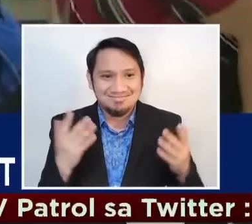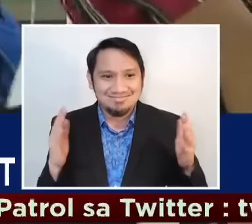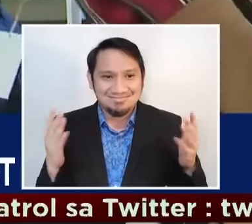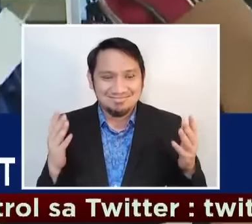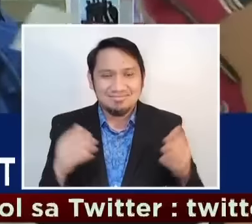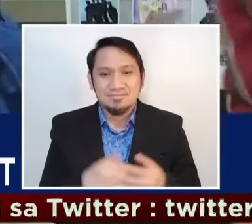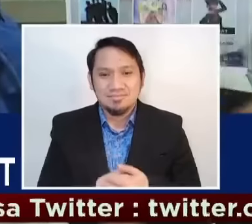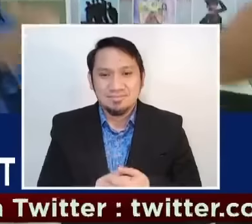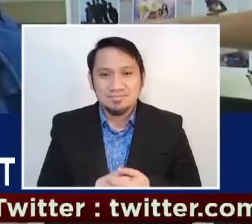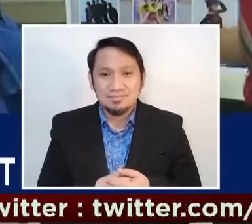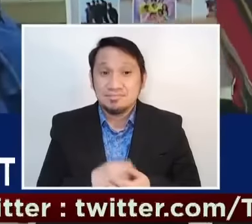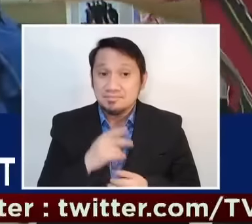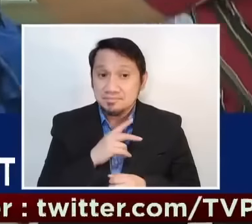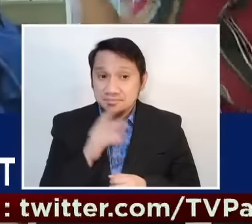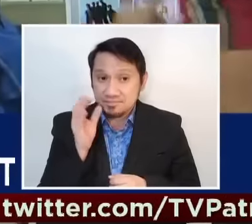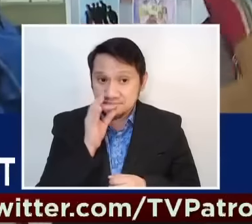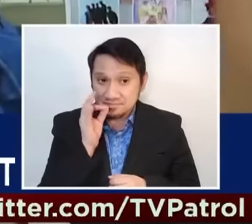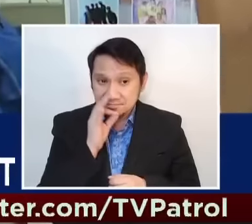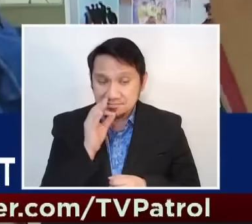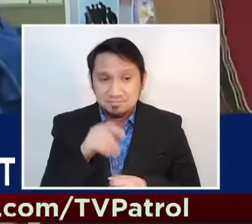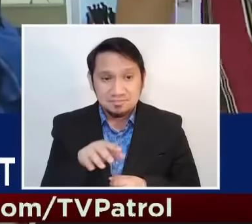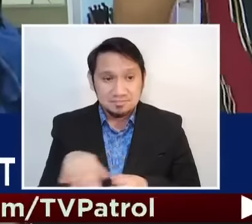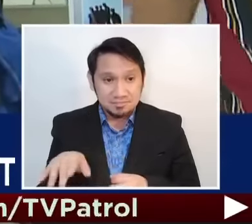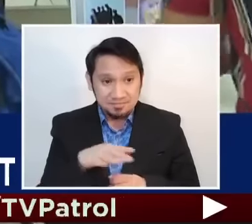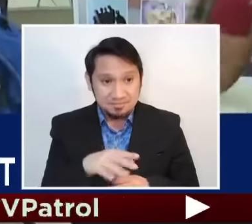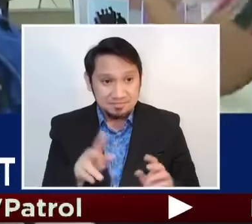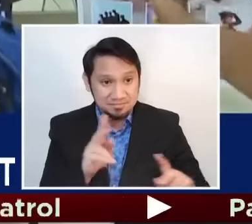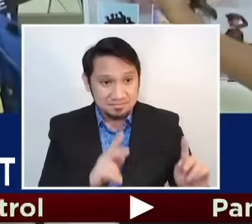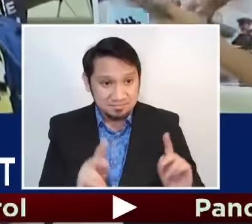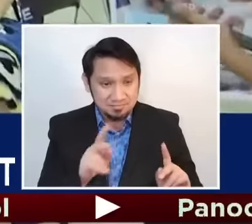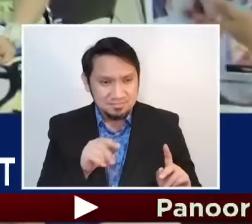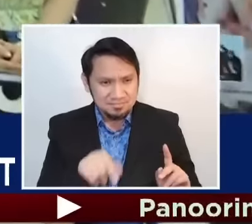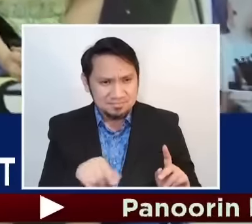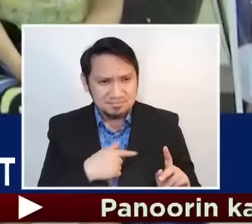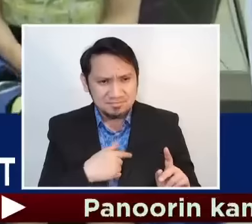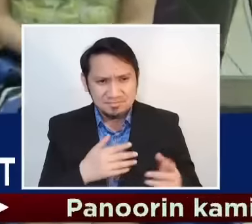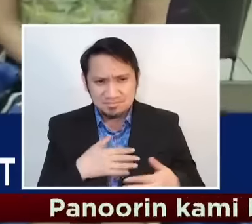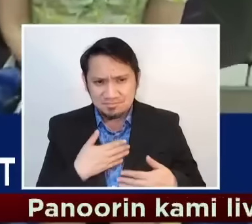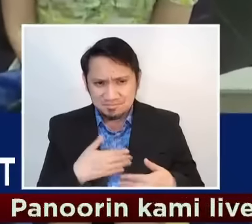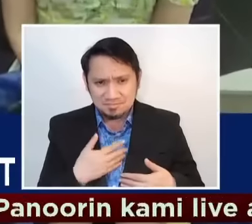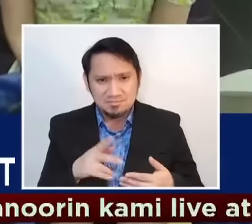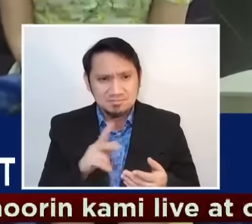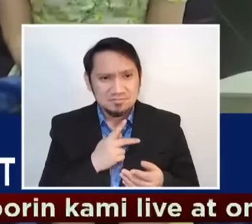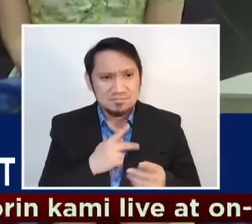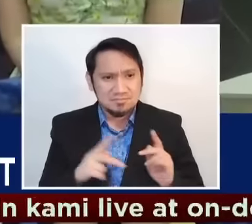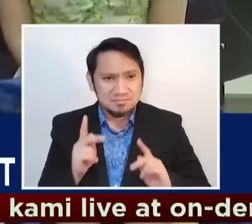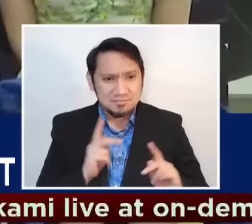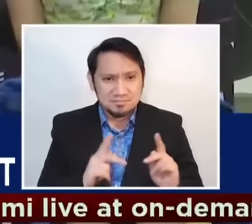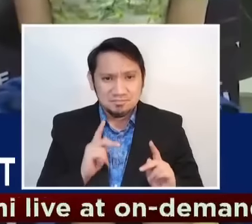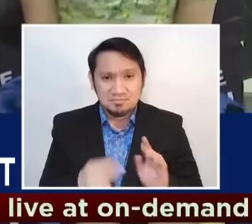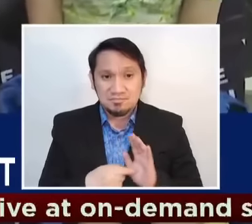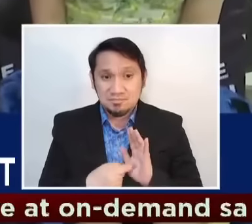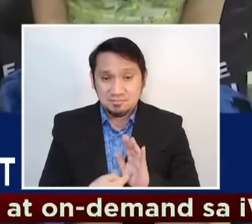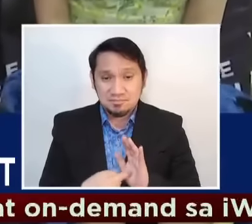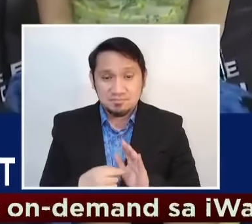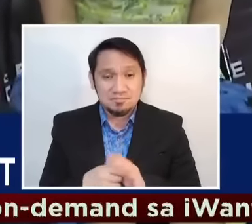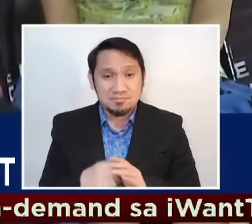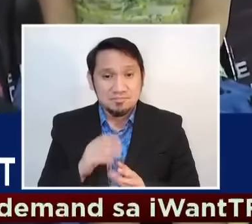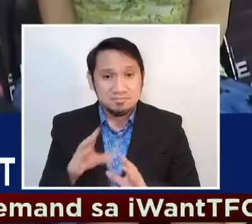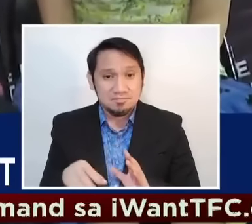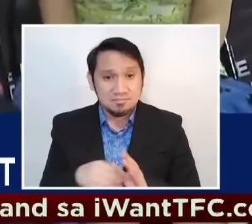Bukod sa Filipino Rebel Loves, masaya rin ang grupo na makakapag-perform sila sa isang show, tampok ang